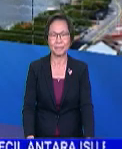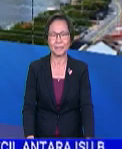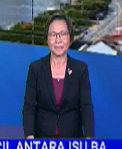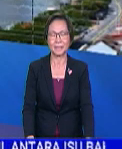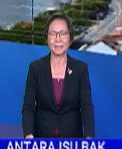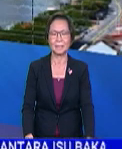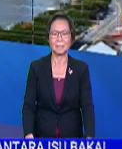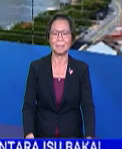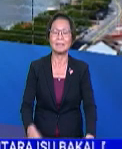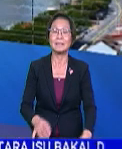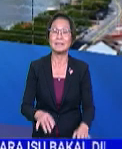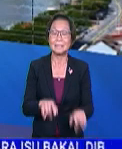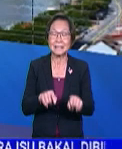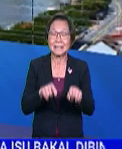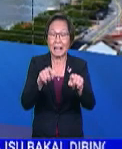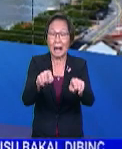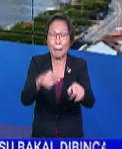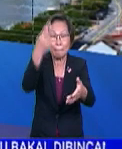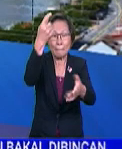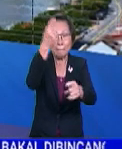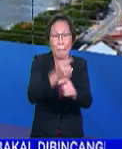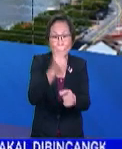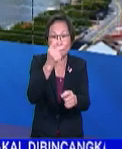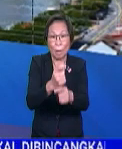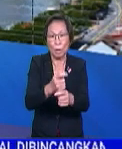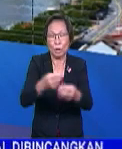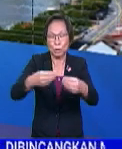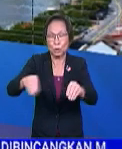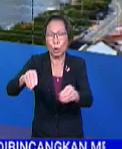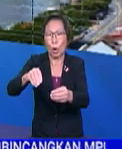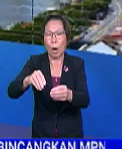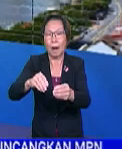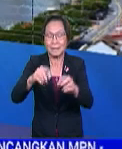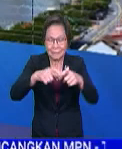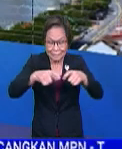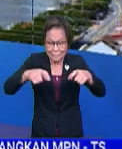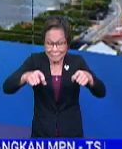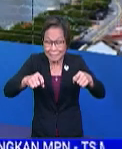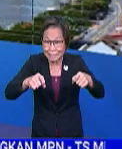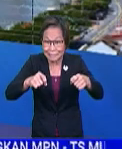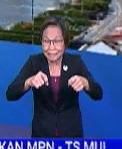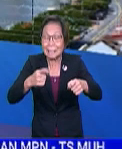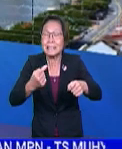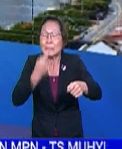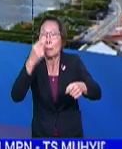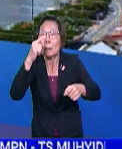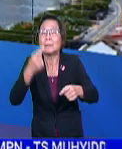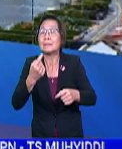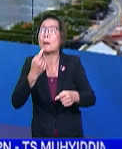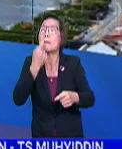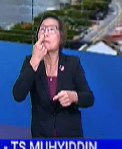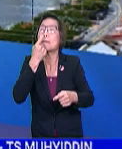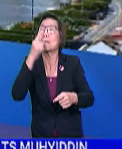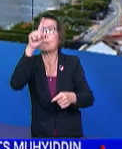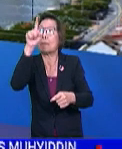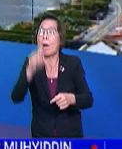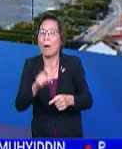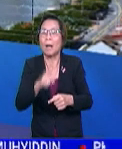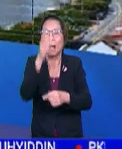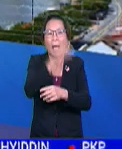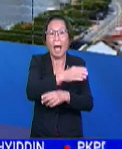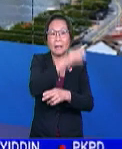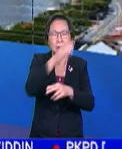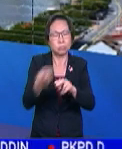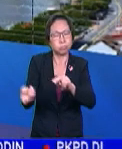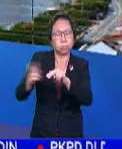Selaras dengan arahan penetapan harga siling bagi penjualan kit ujian pantas RTK antigen di bawah Akta Kawalan Harga dan Anti